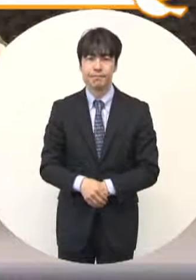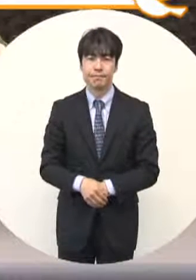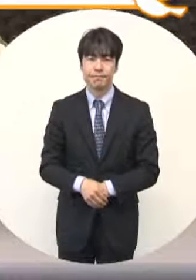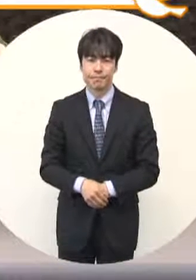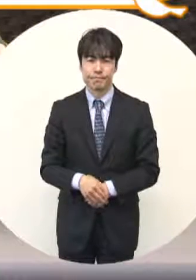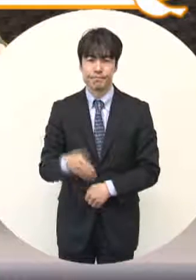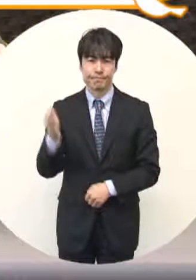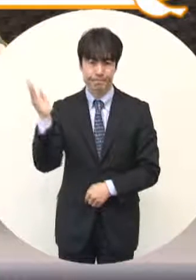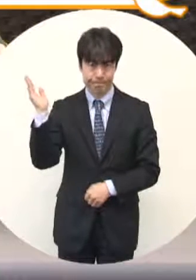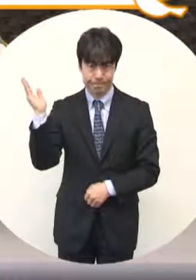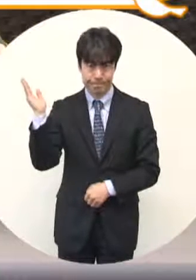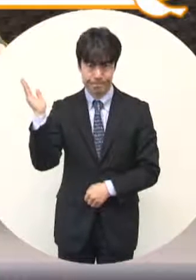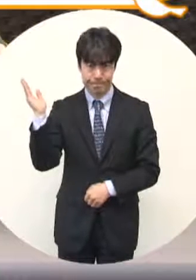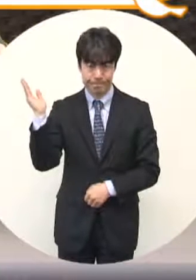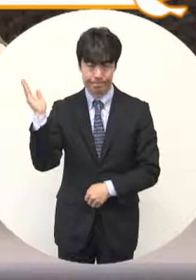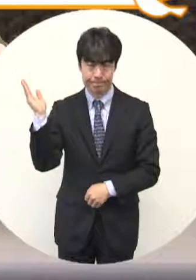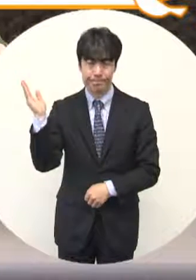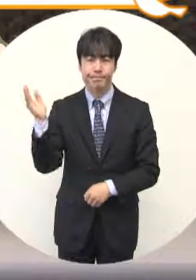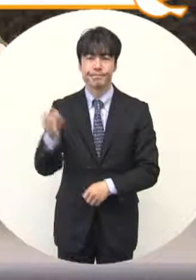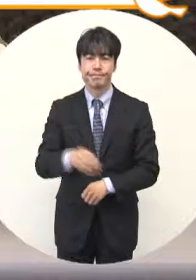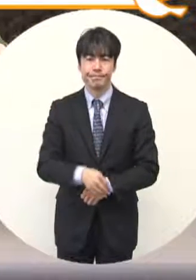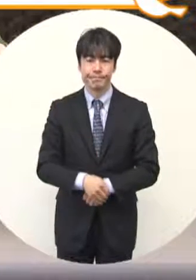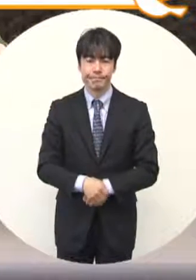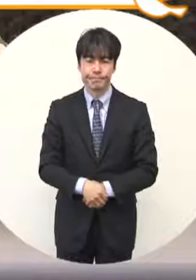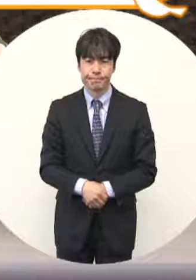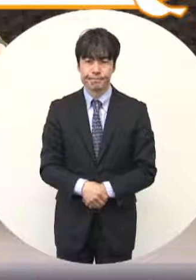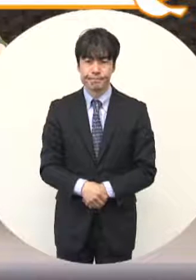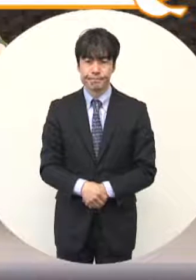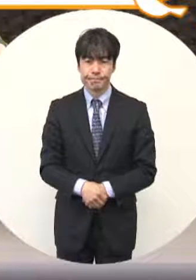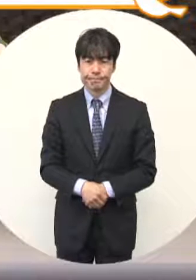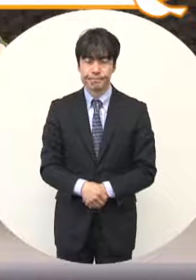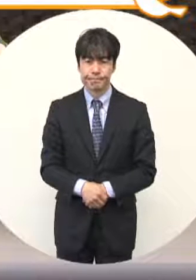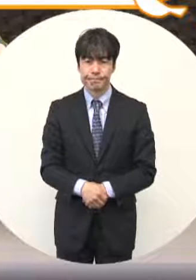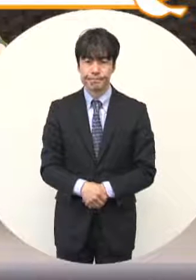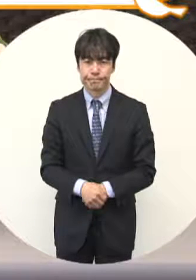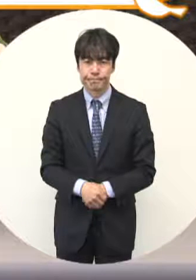スタ2016についてのお問い合わせは